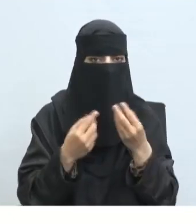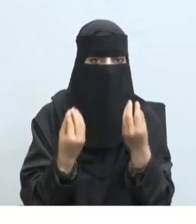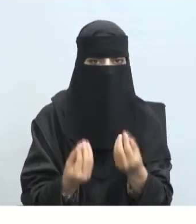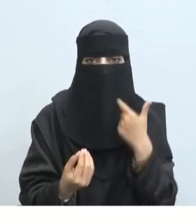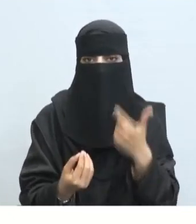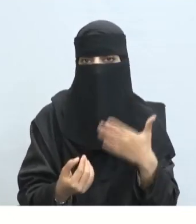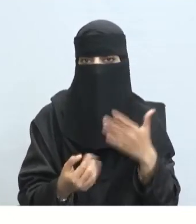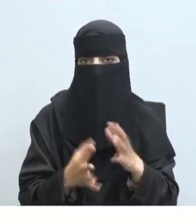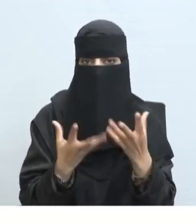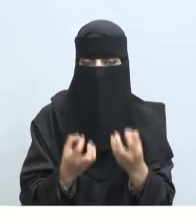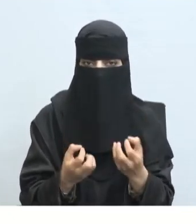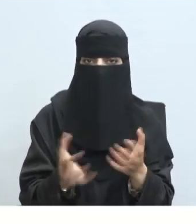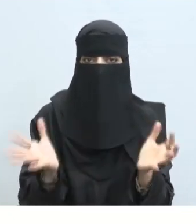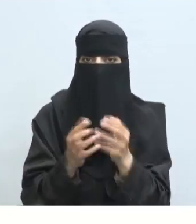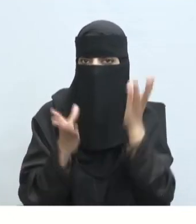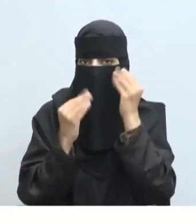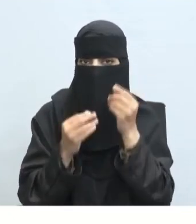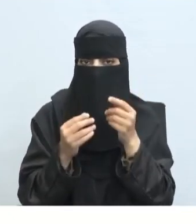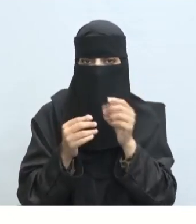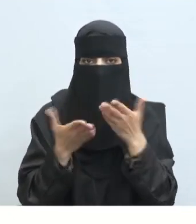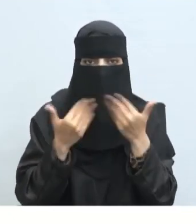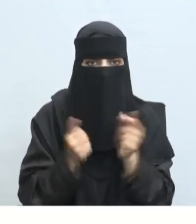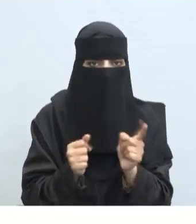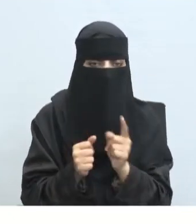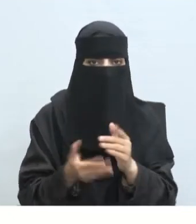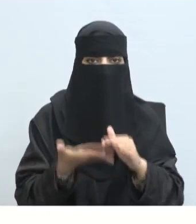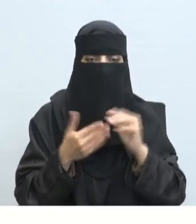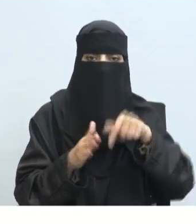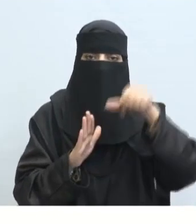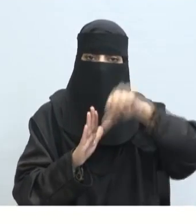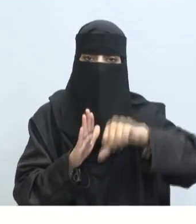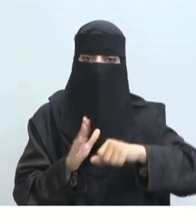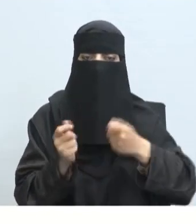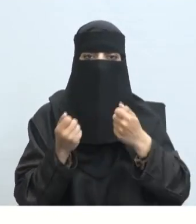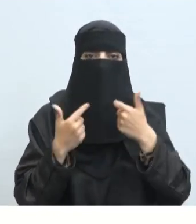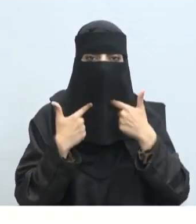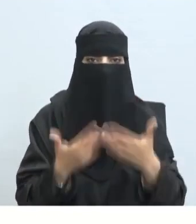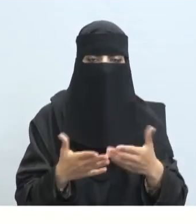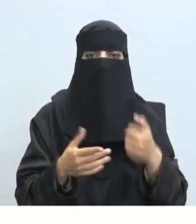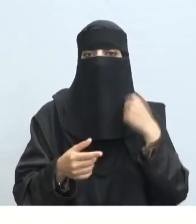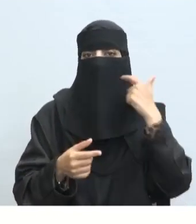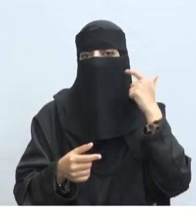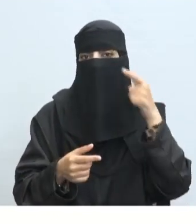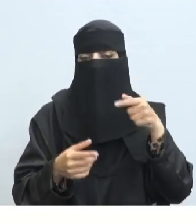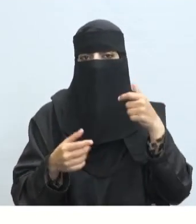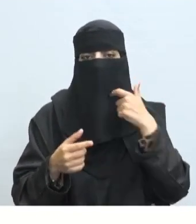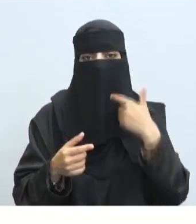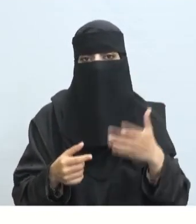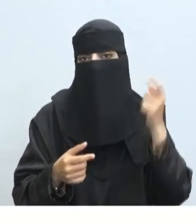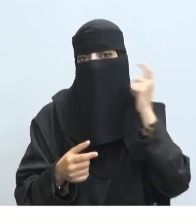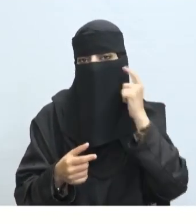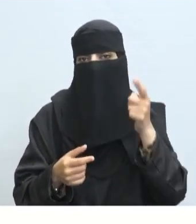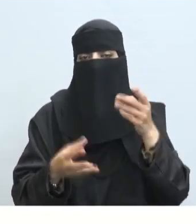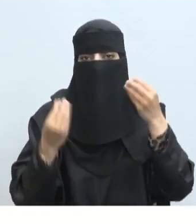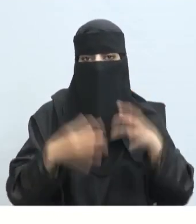وبالتاكيد عدم جمع المعلومات بشكل صحيح قد يسبب لنا خساره ماليه خساره السمعه وايضا قد يسب لنا ارتباك